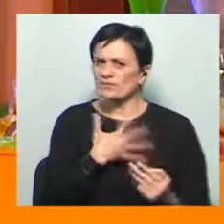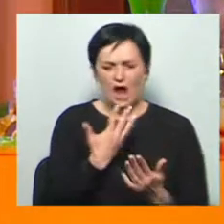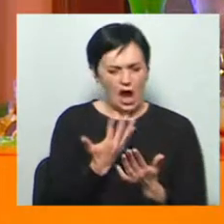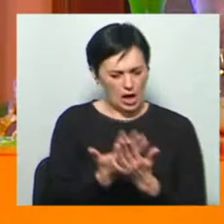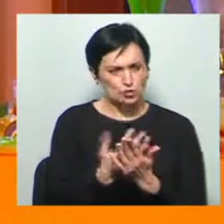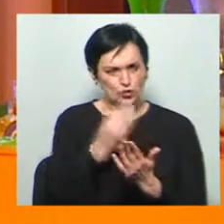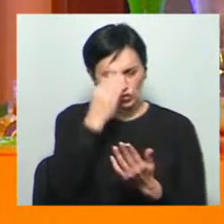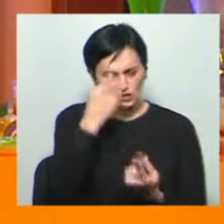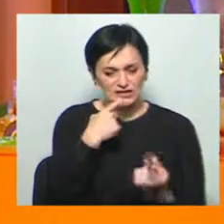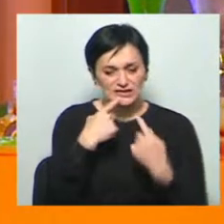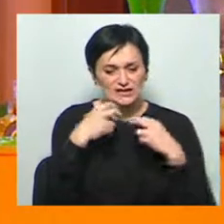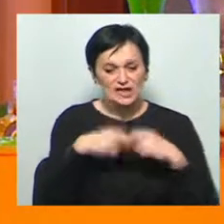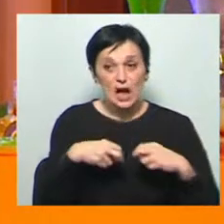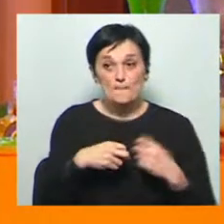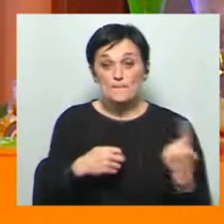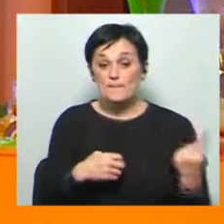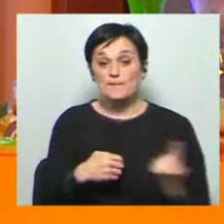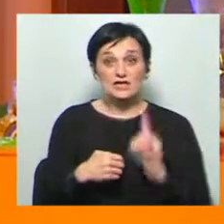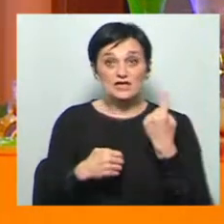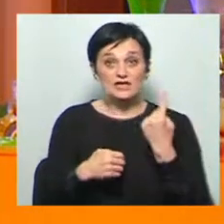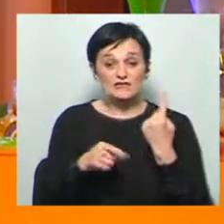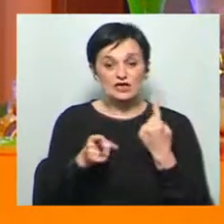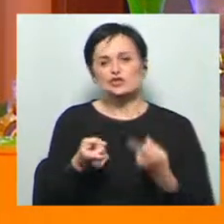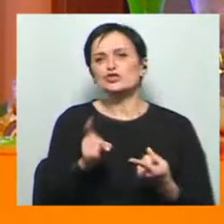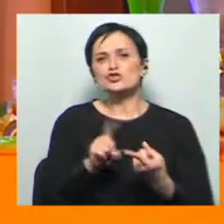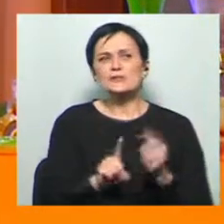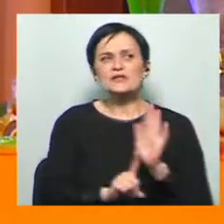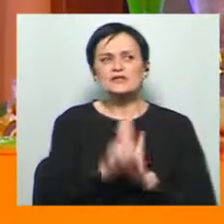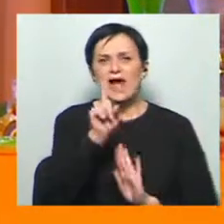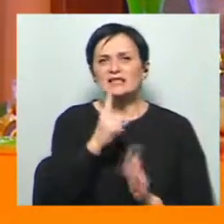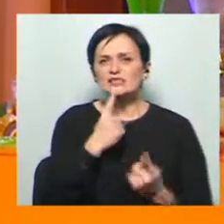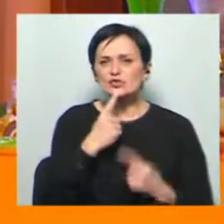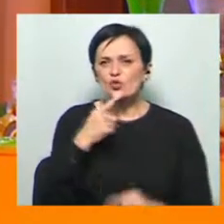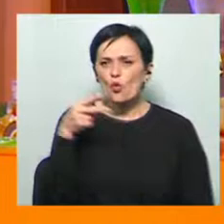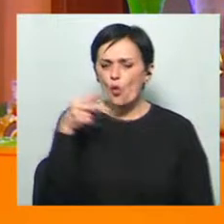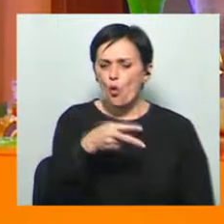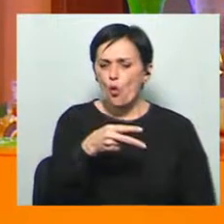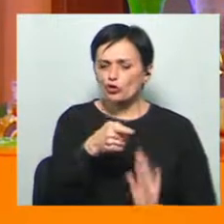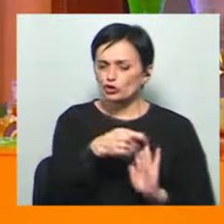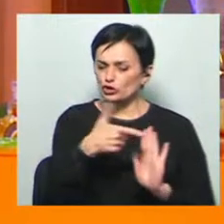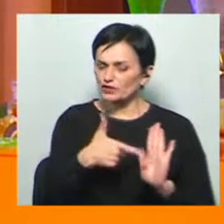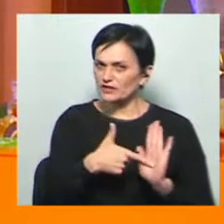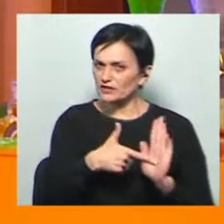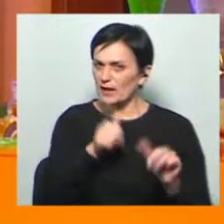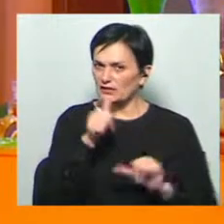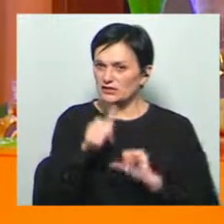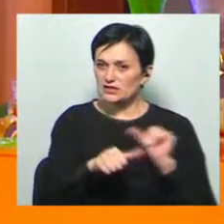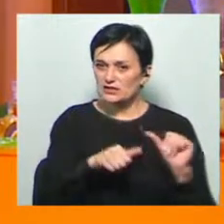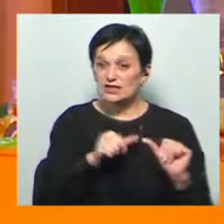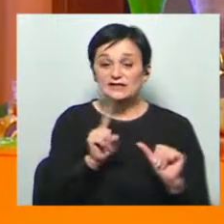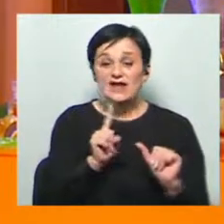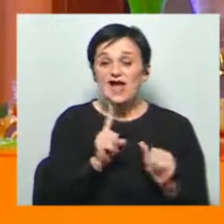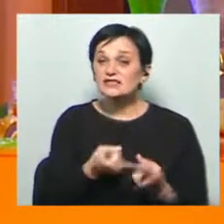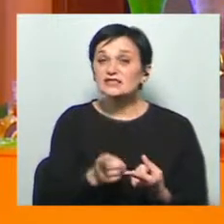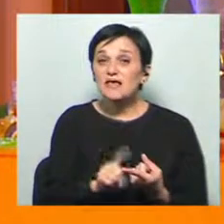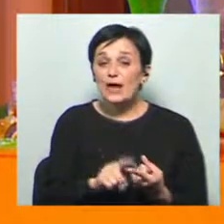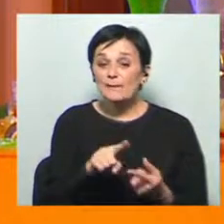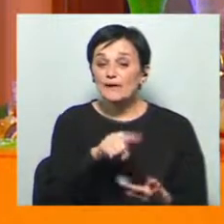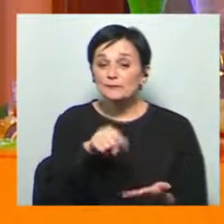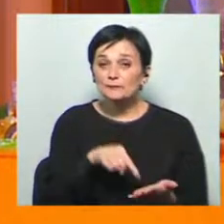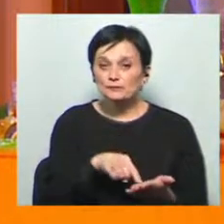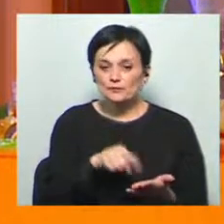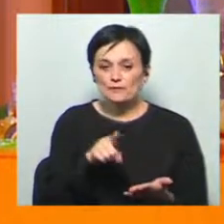აქტიურად განიხილება. პირველად ამის შესახებ დაიწყეს საუბარი 2017 წელს. რას ეხება ეს